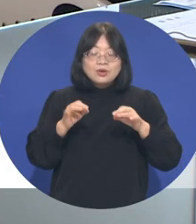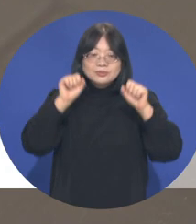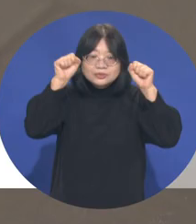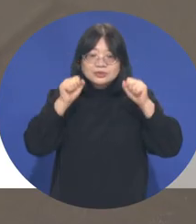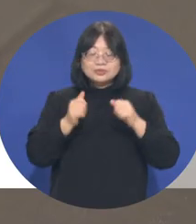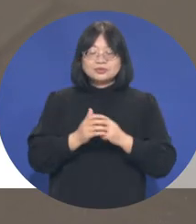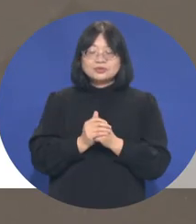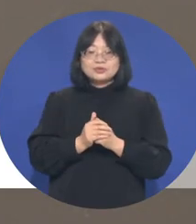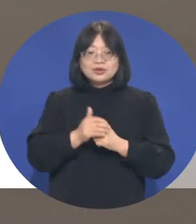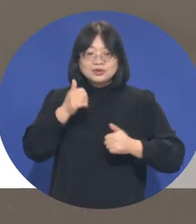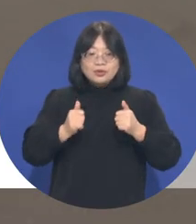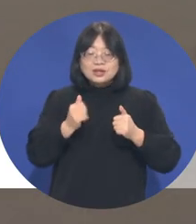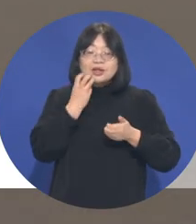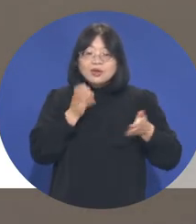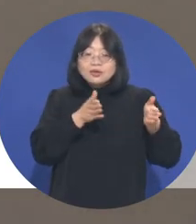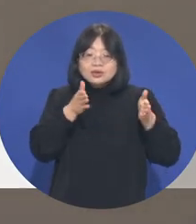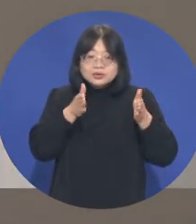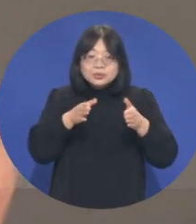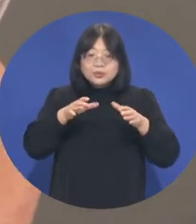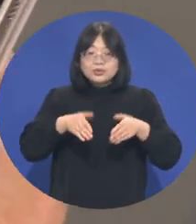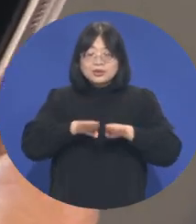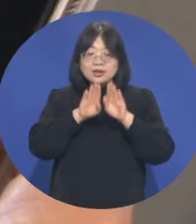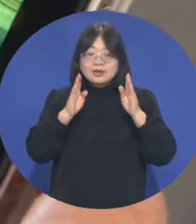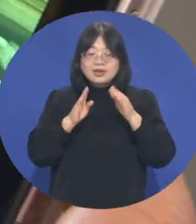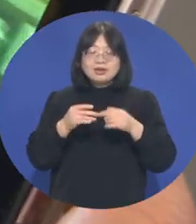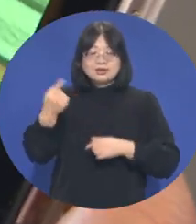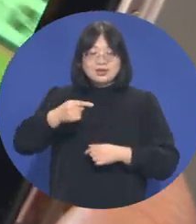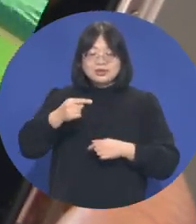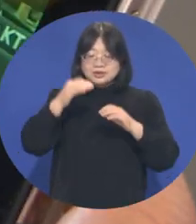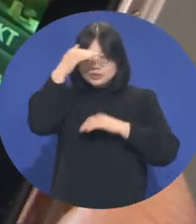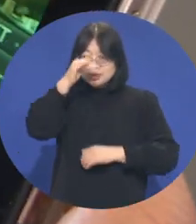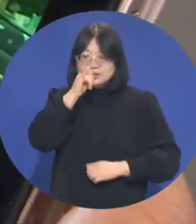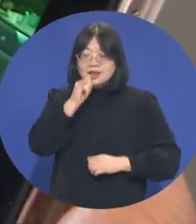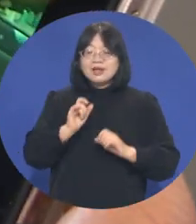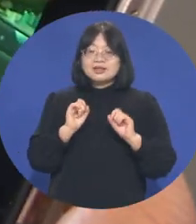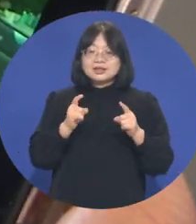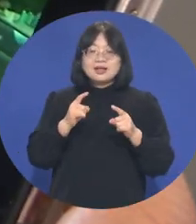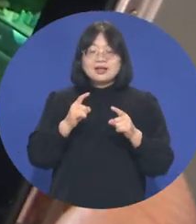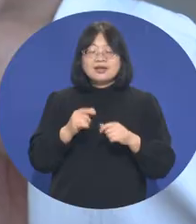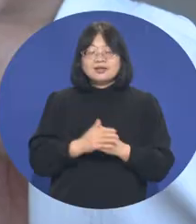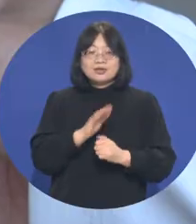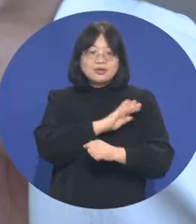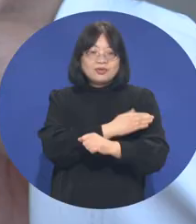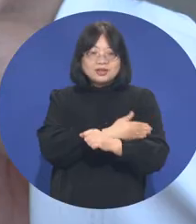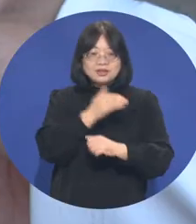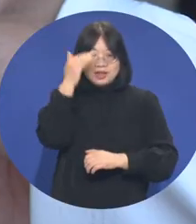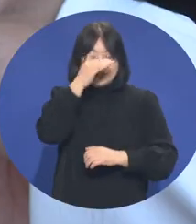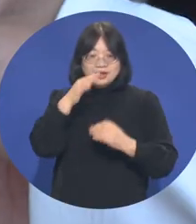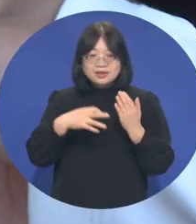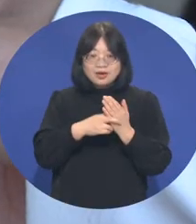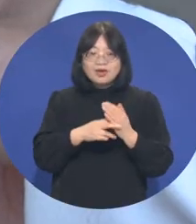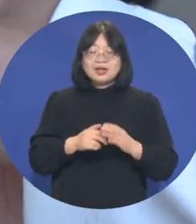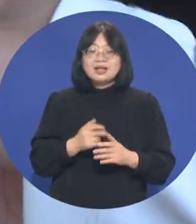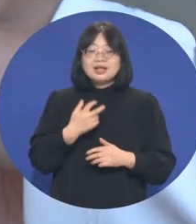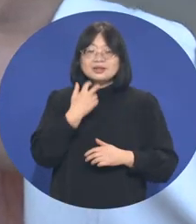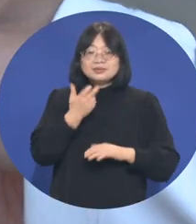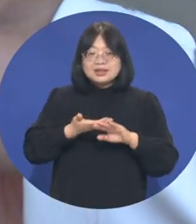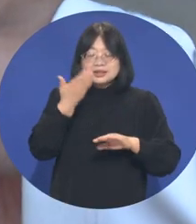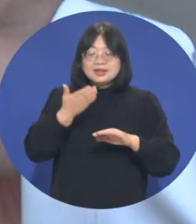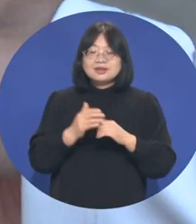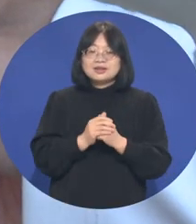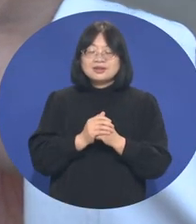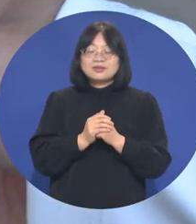경기를 첫눈에 볼 수 있는 정책도 있습니다. 바로 기회 경기 관람권으로 도내 70세 이상 노인과